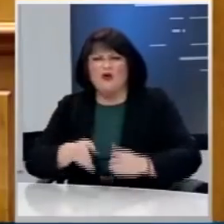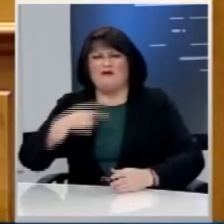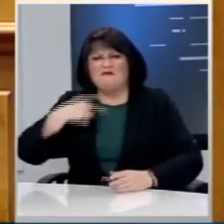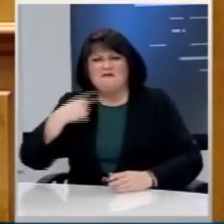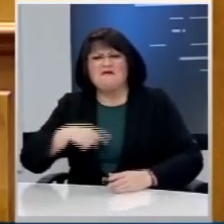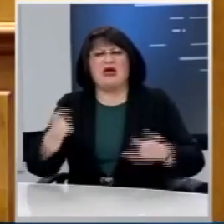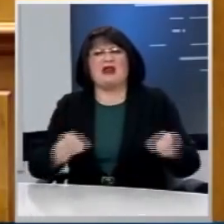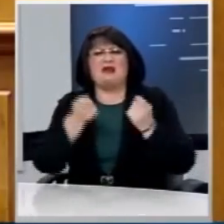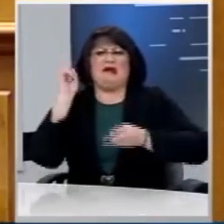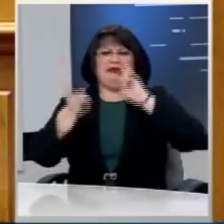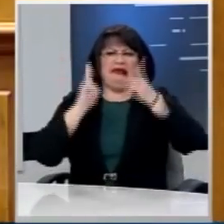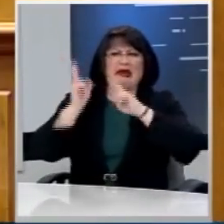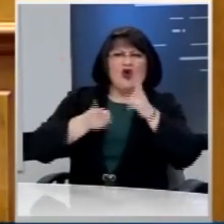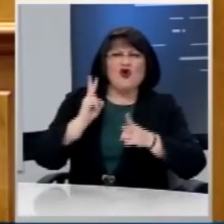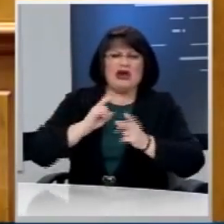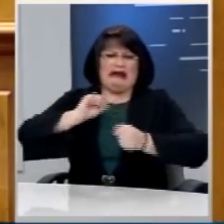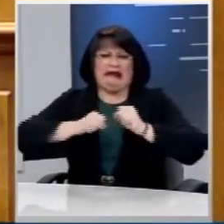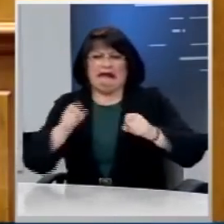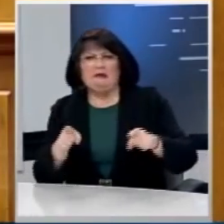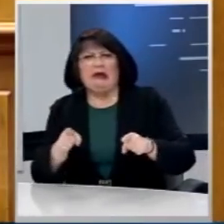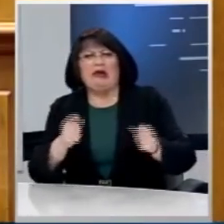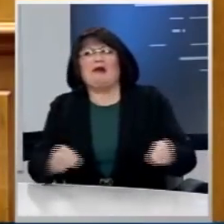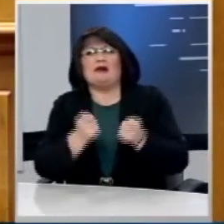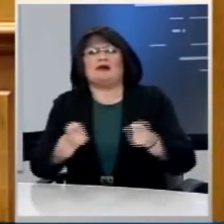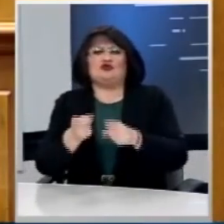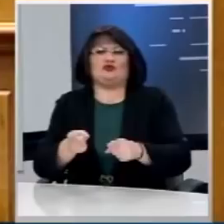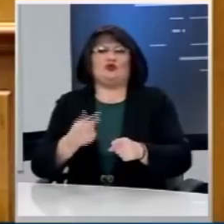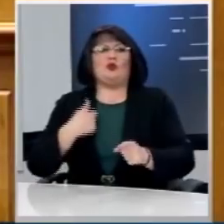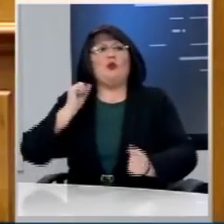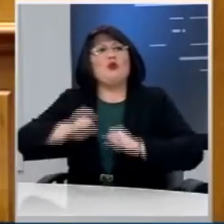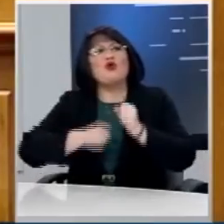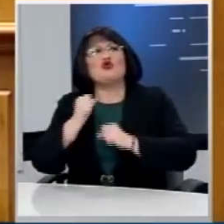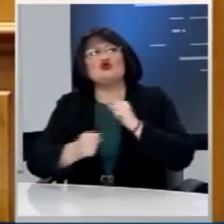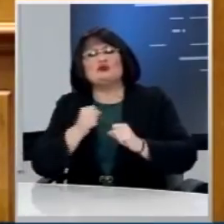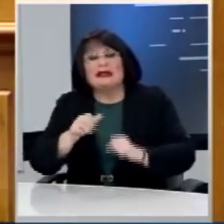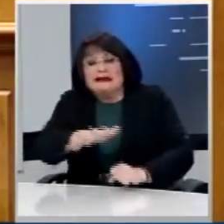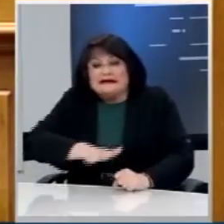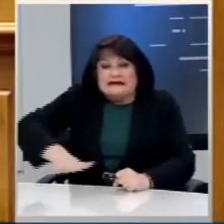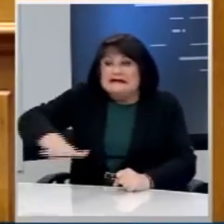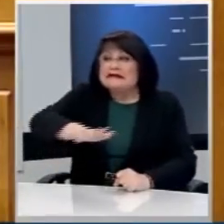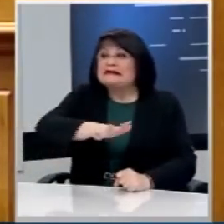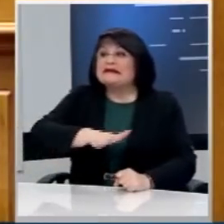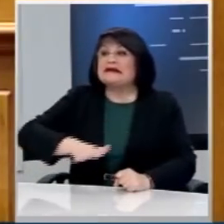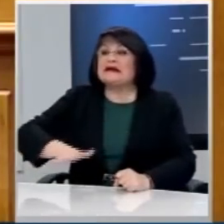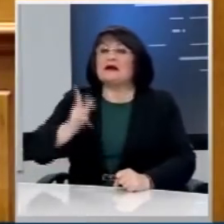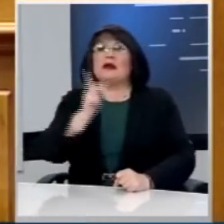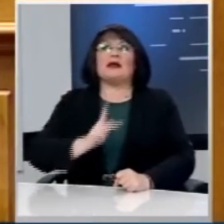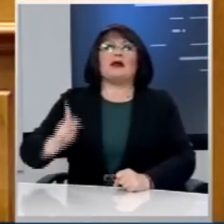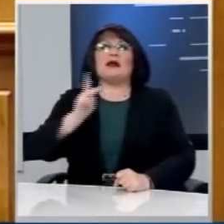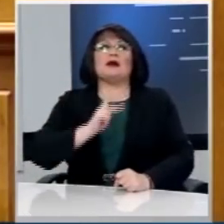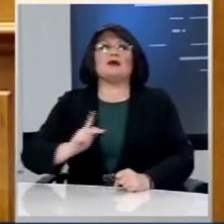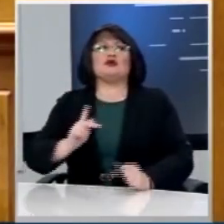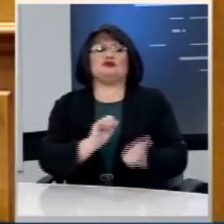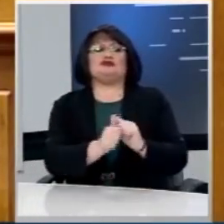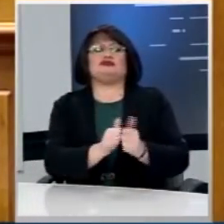των εργαζομένων, του κινήματός τους. Επιδιώκεται να δημιουργηθούν και συνθήκες κοινωνικού